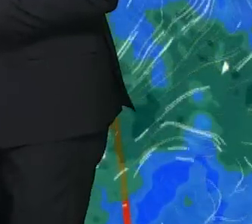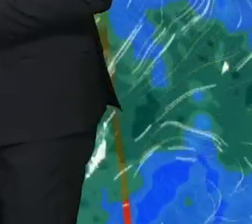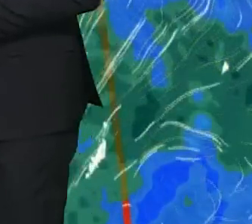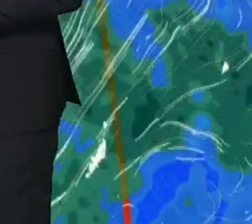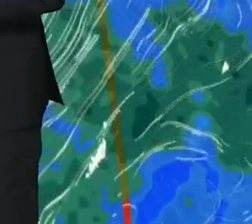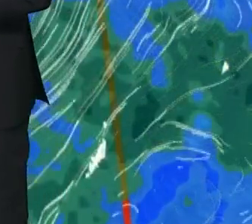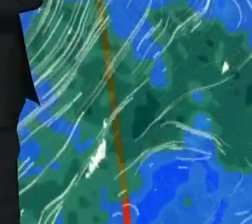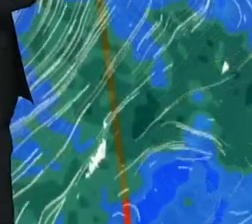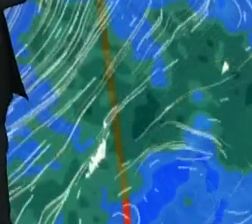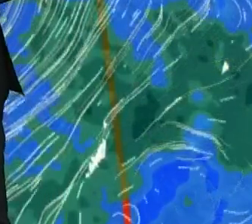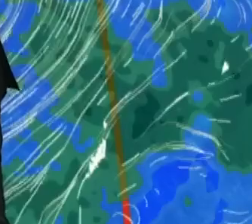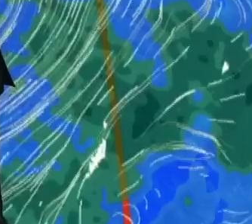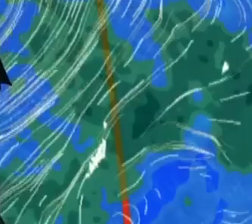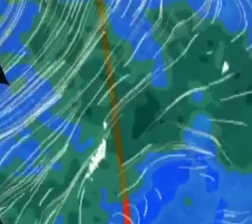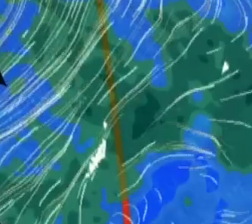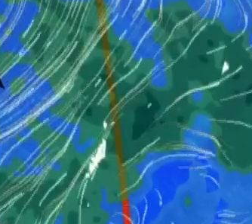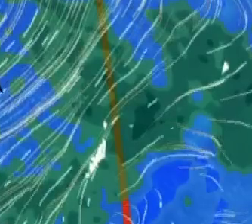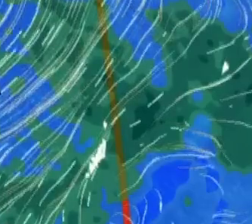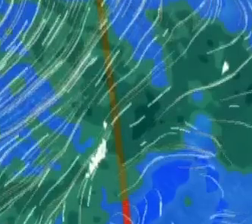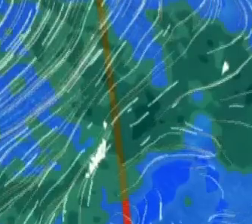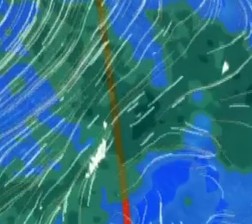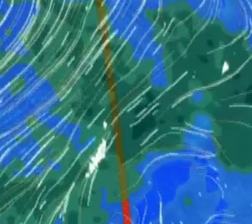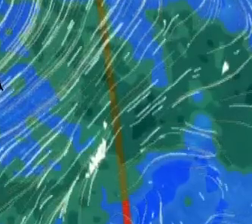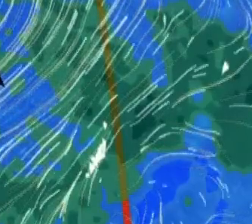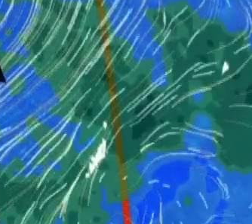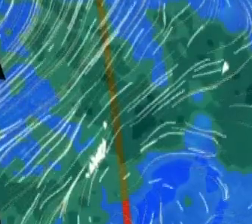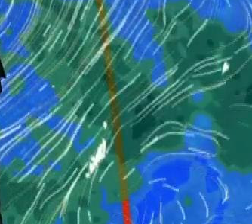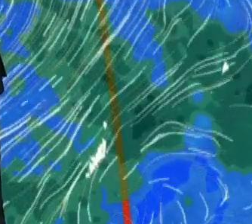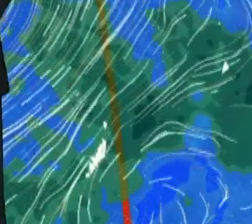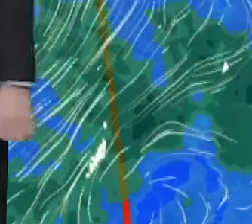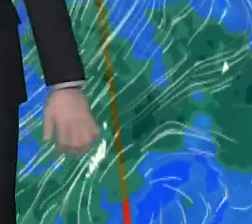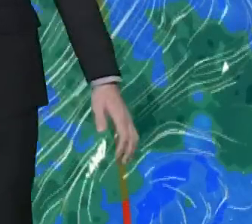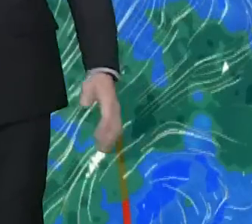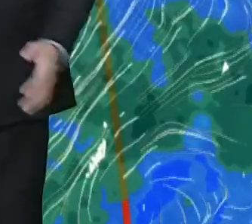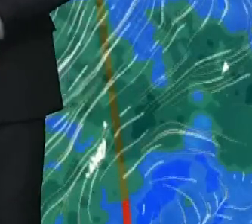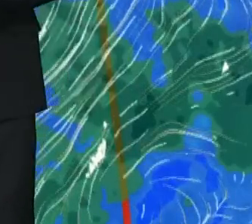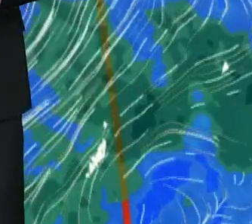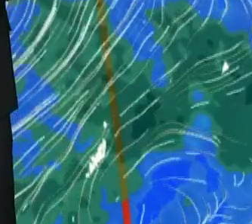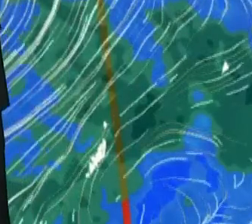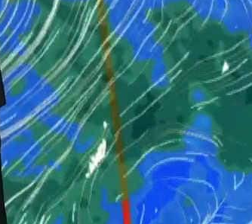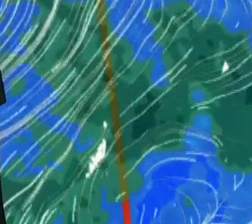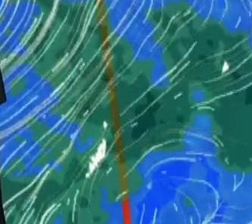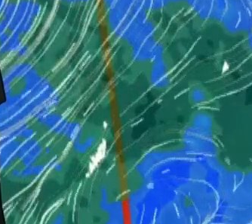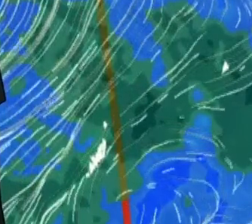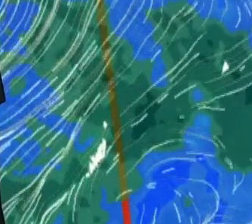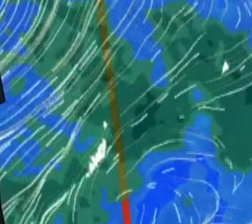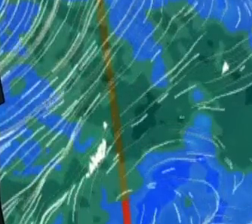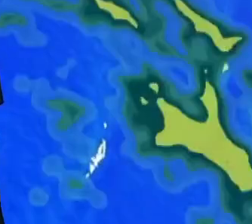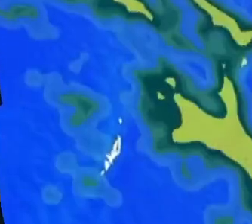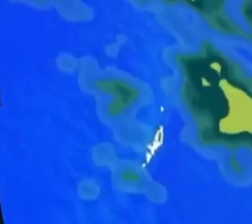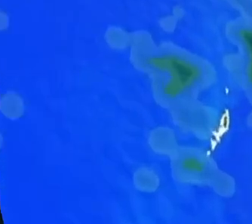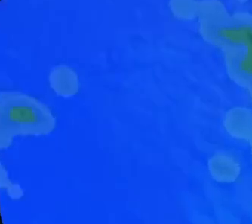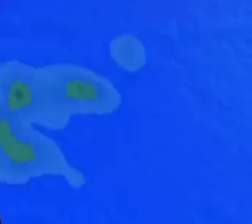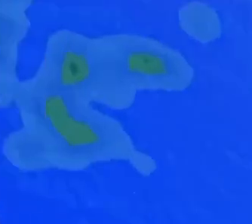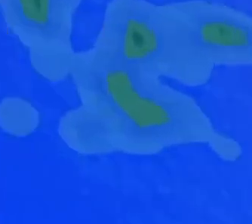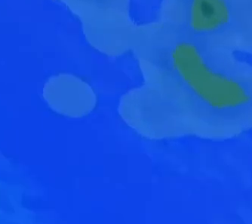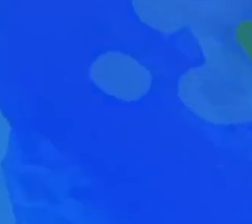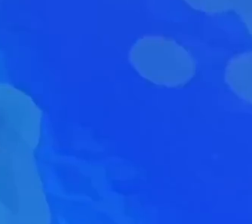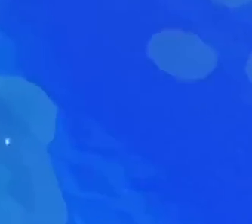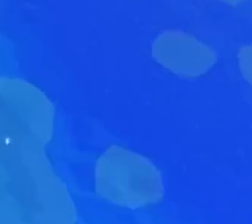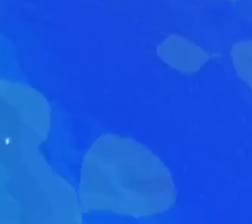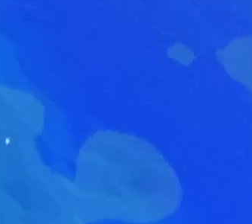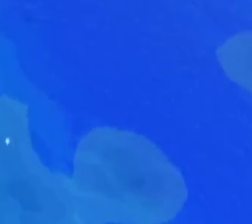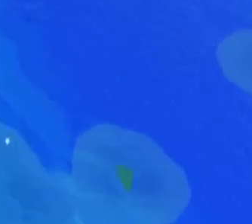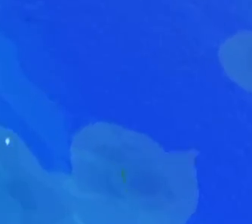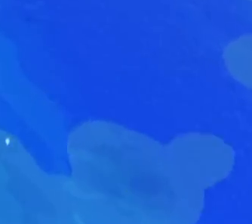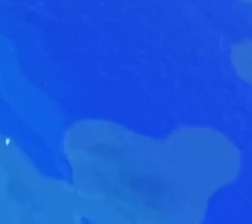habagat ay magpapaulan ito dito sa Southern Luzon at Visayas Sabado at Linggo. Tingnan natin ang mga aasahang pag-ulan bukas ayon sa